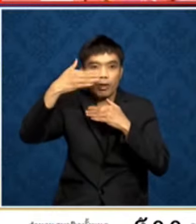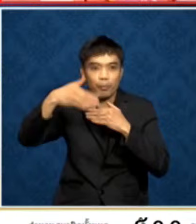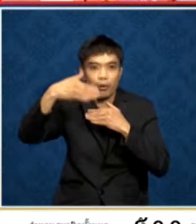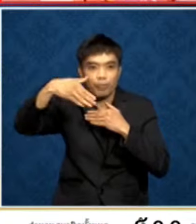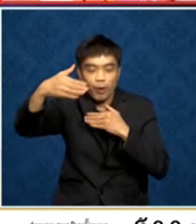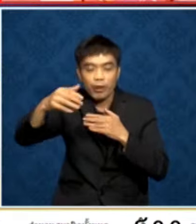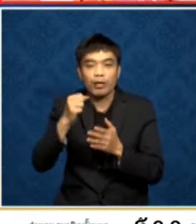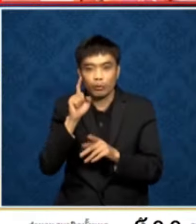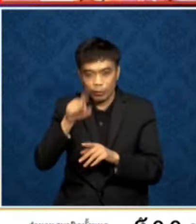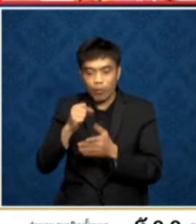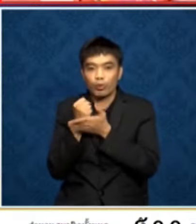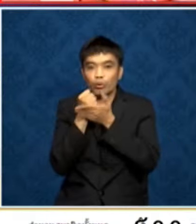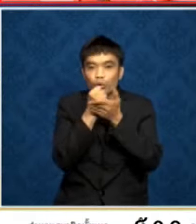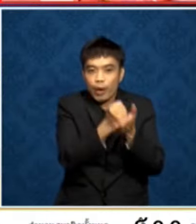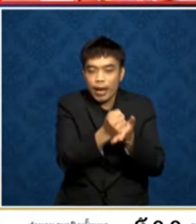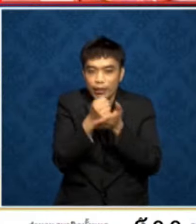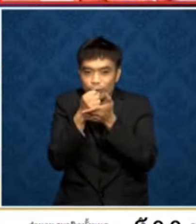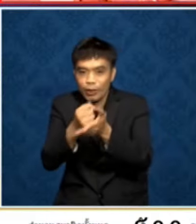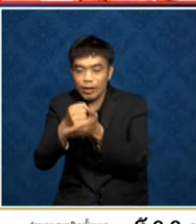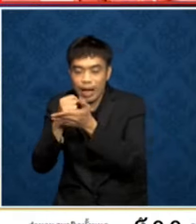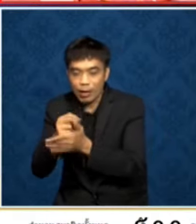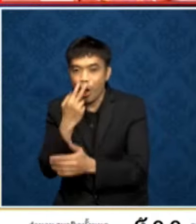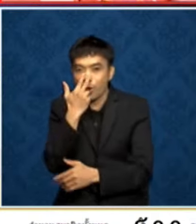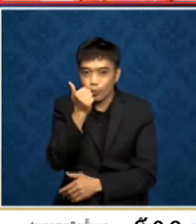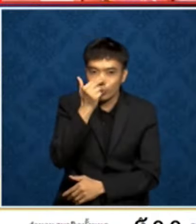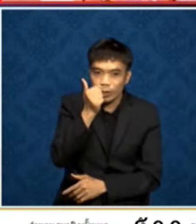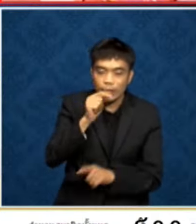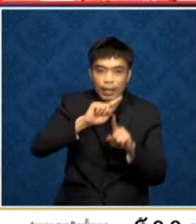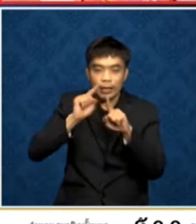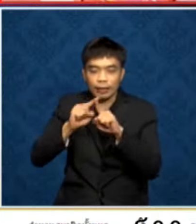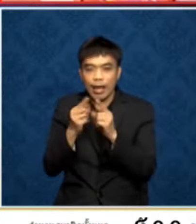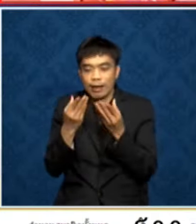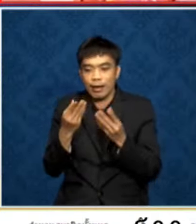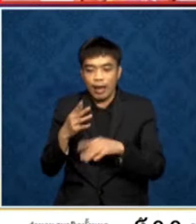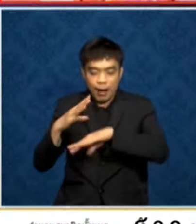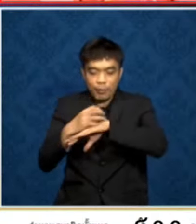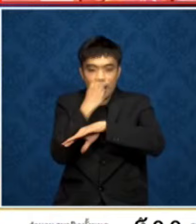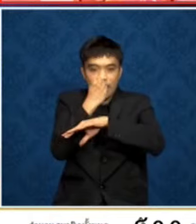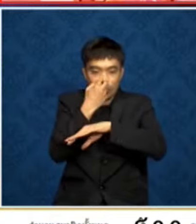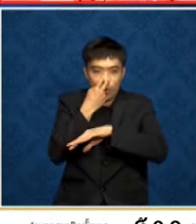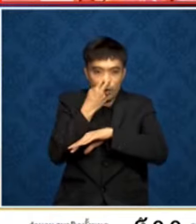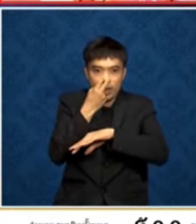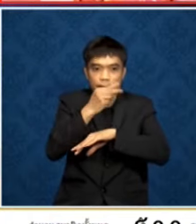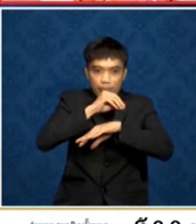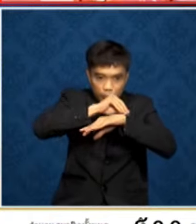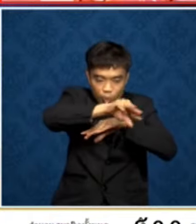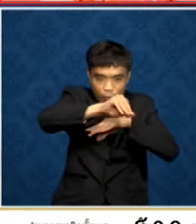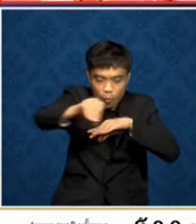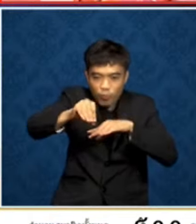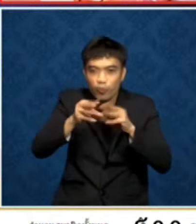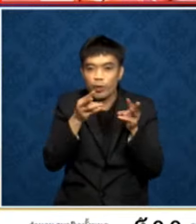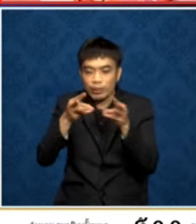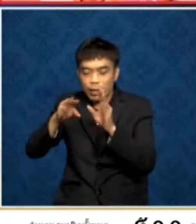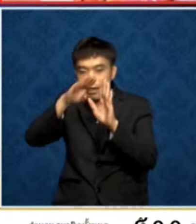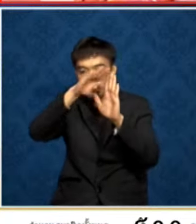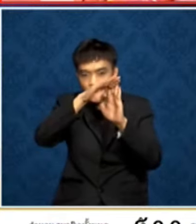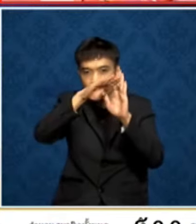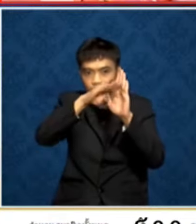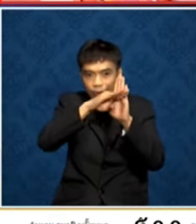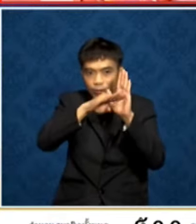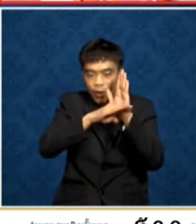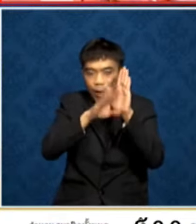รอบคอบนะคะมองกายกระจายมองการกระจายอำนาจอย่างเห็นภาพรวมมีขั้นตอนอย่างไรบ้างไม่ใช่มโน